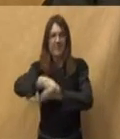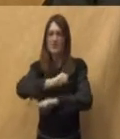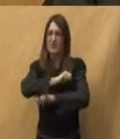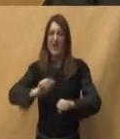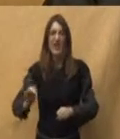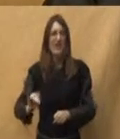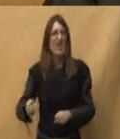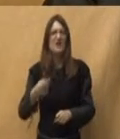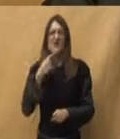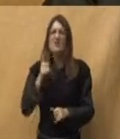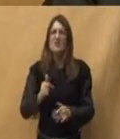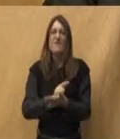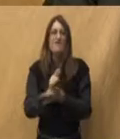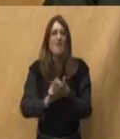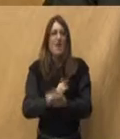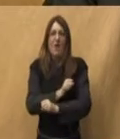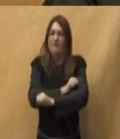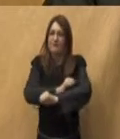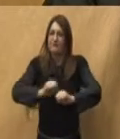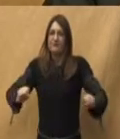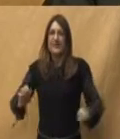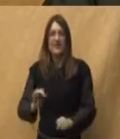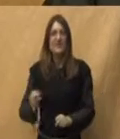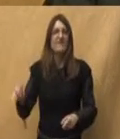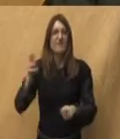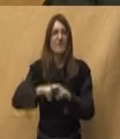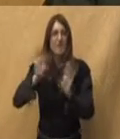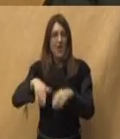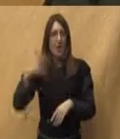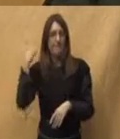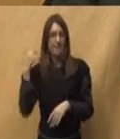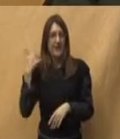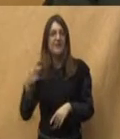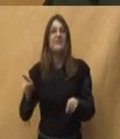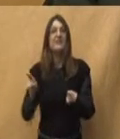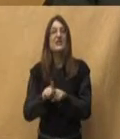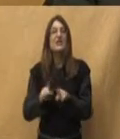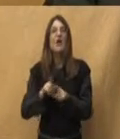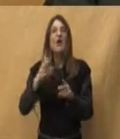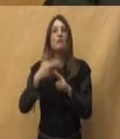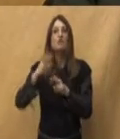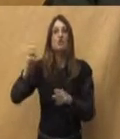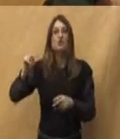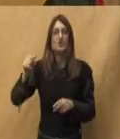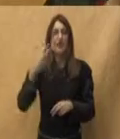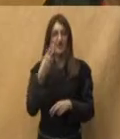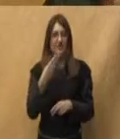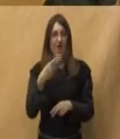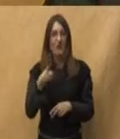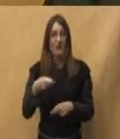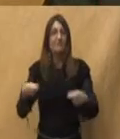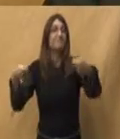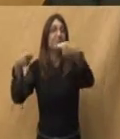su pretila. Svi podaci govore da je pretilost djece u porastu. I naravno, u porastu je dijabetes 2. Dijabetes 2 je direktno